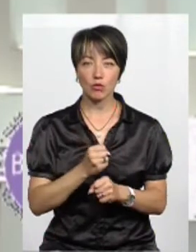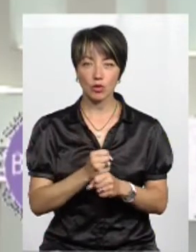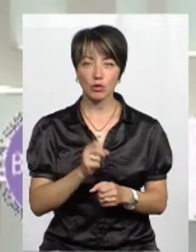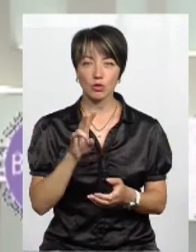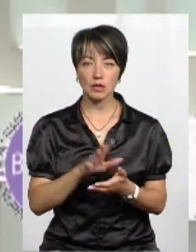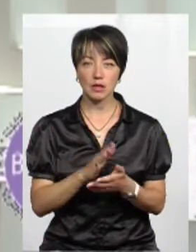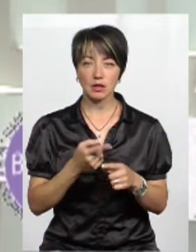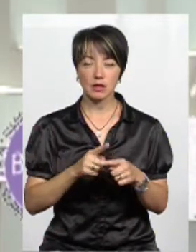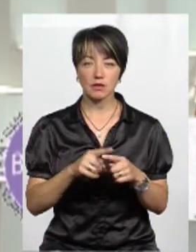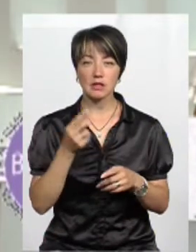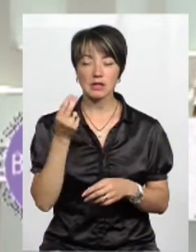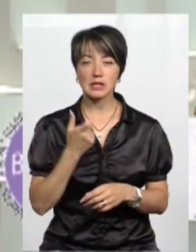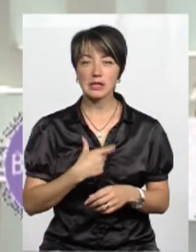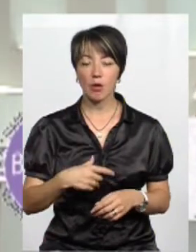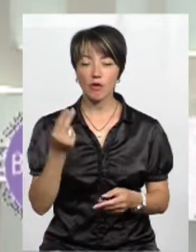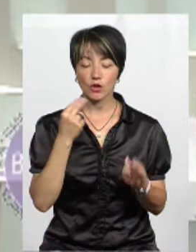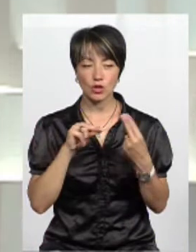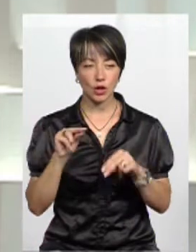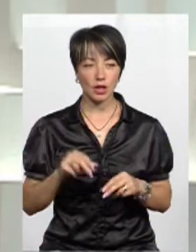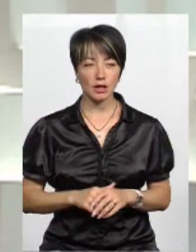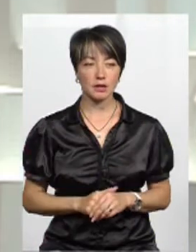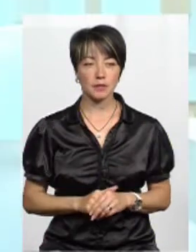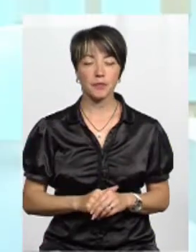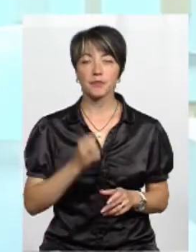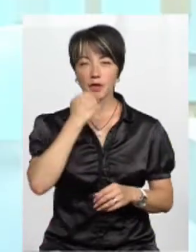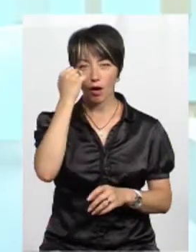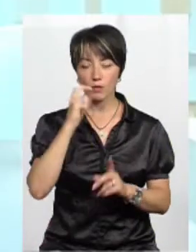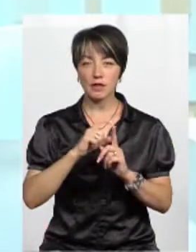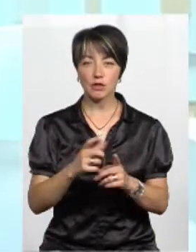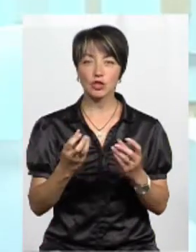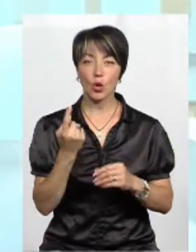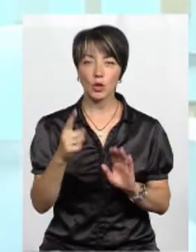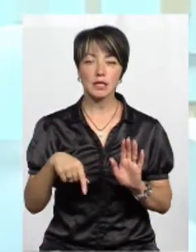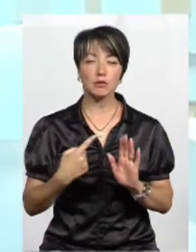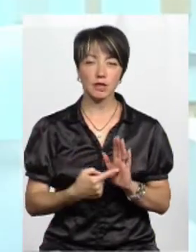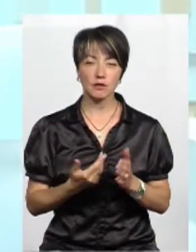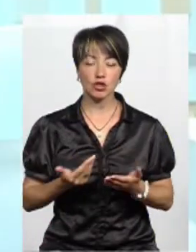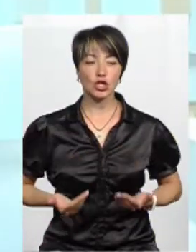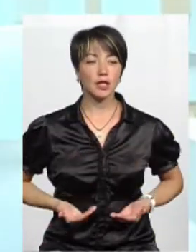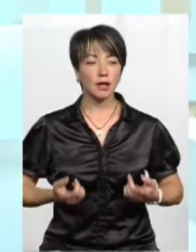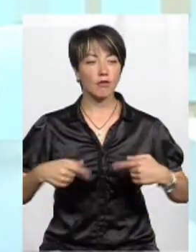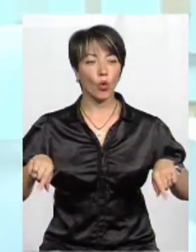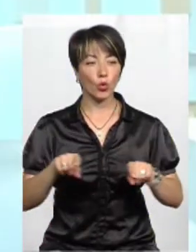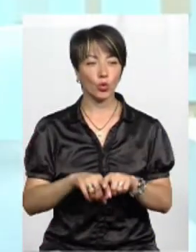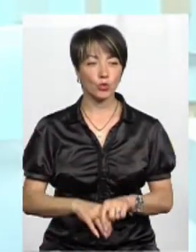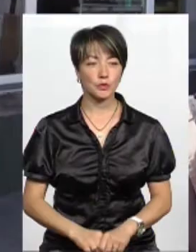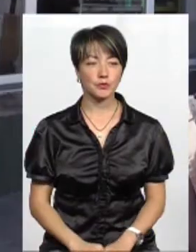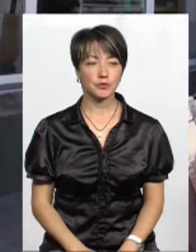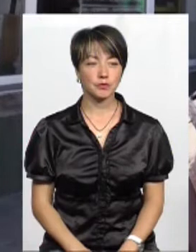постійне самоудосконалення, самонавчання. Дякую за відповідь. І маємо ще одне запитання від жителів округу.